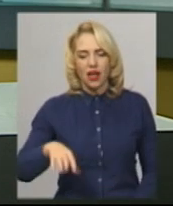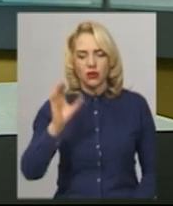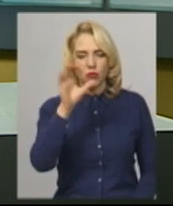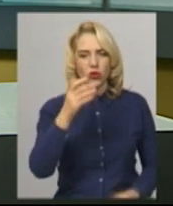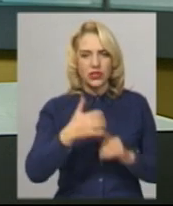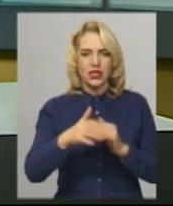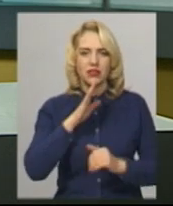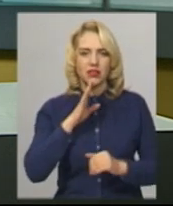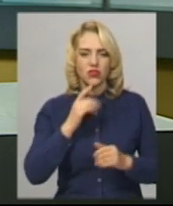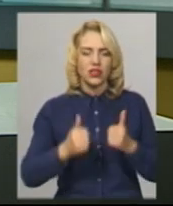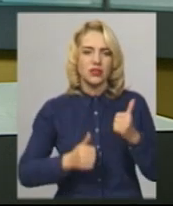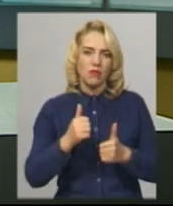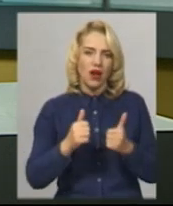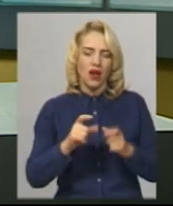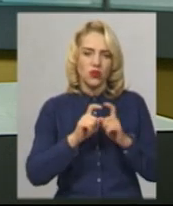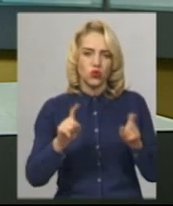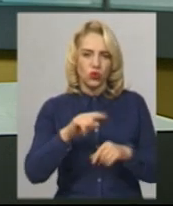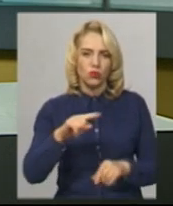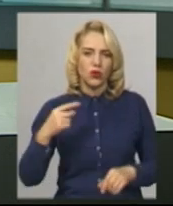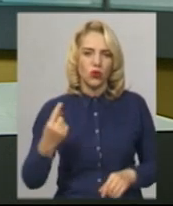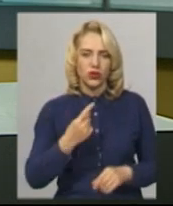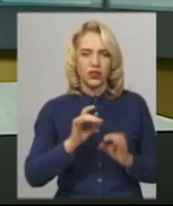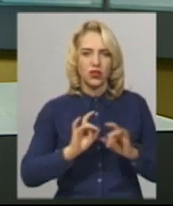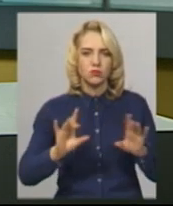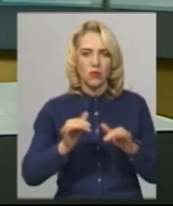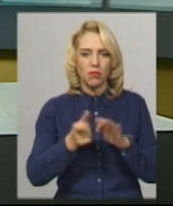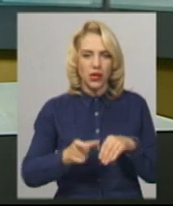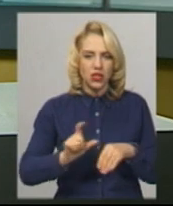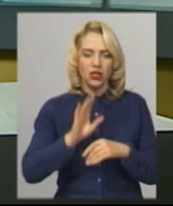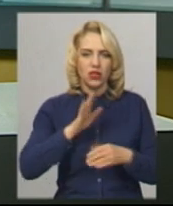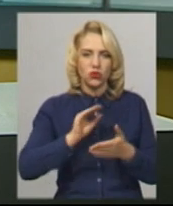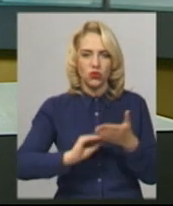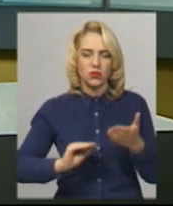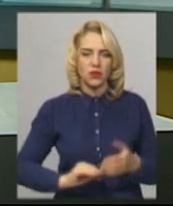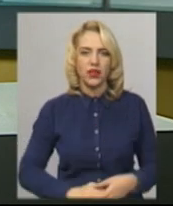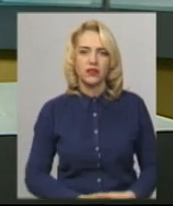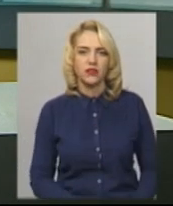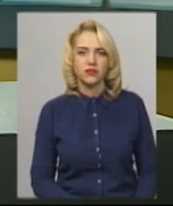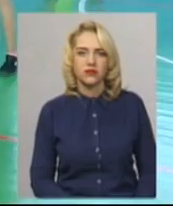у дитячо-юнацькій спортивній школі номер 1. Більше розповість наш кореспондент Андрій Гуменний.